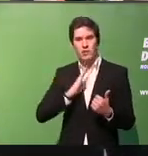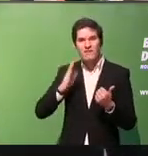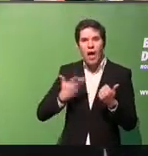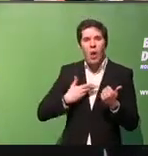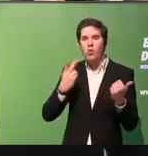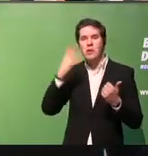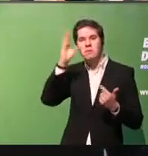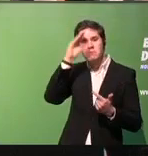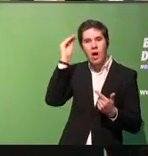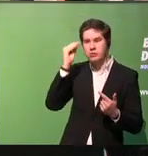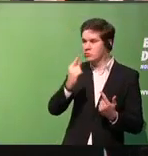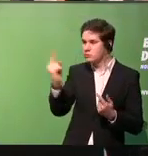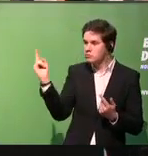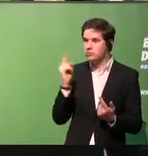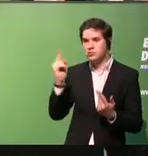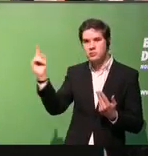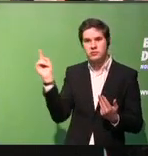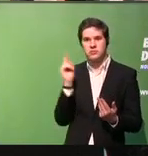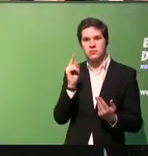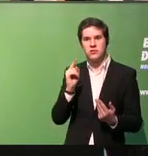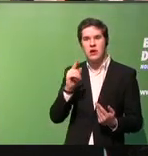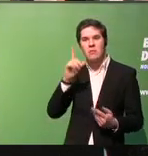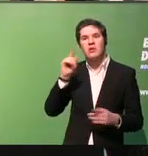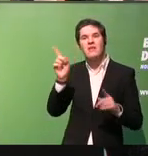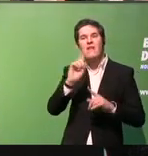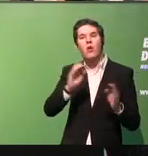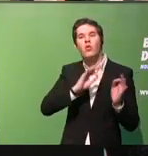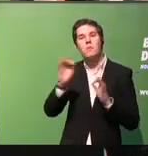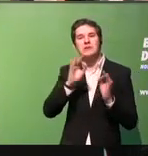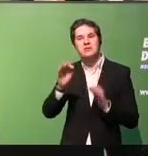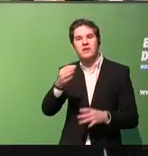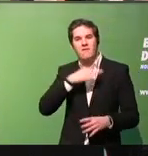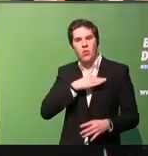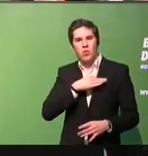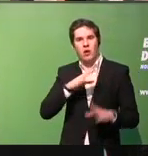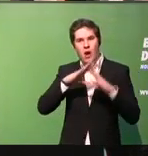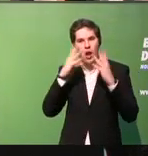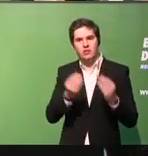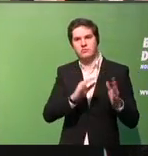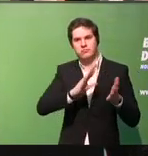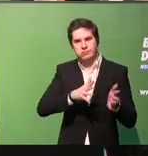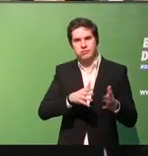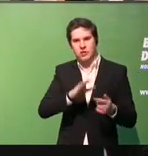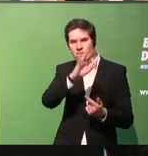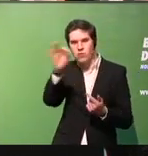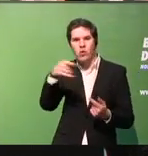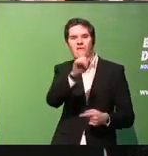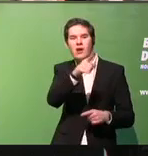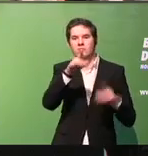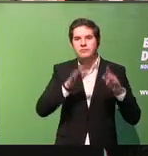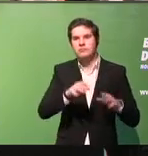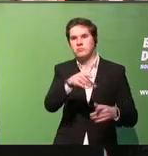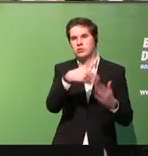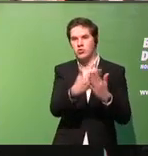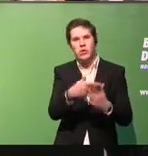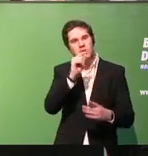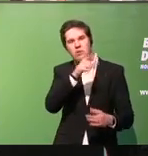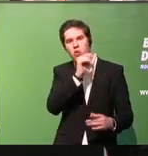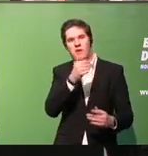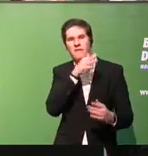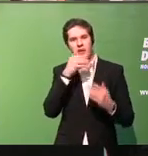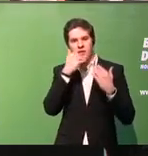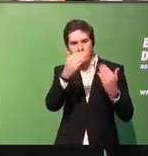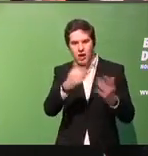uns sozusagen und unsere Sprache übersetzt haben in Gebärdensprache, auch hier vorne mit